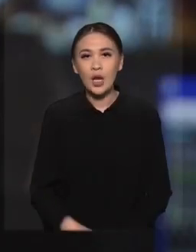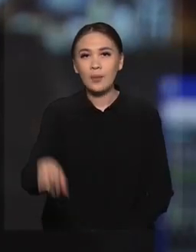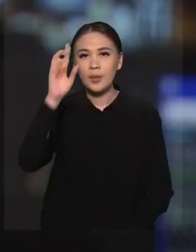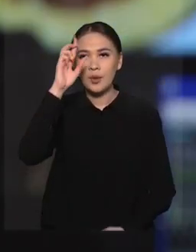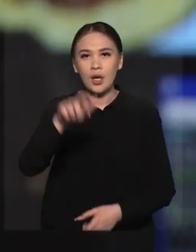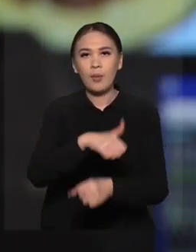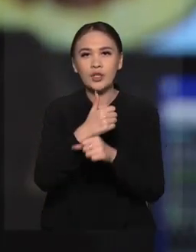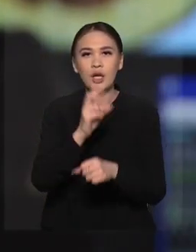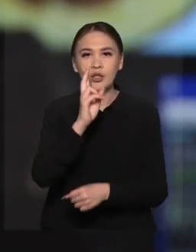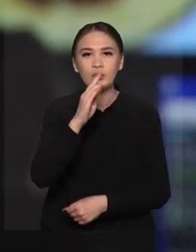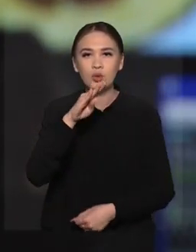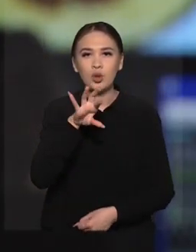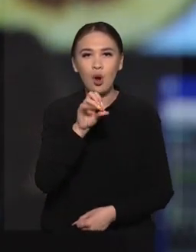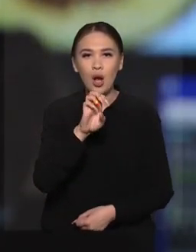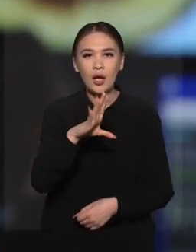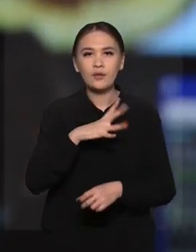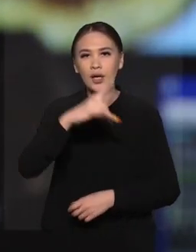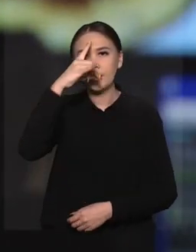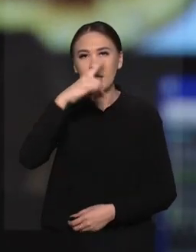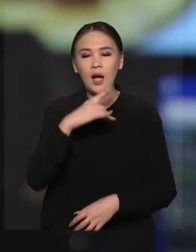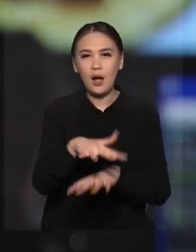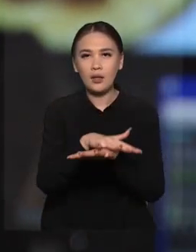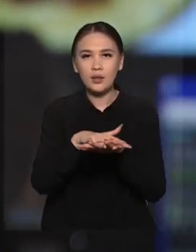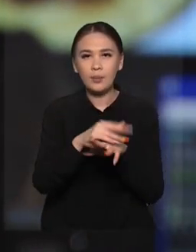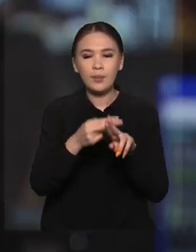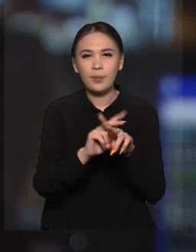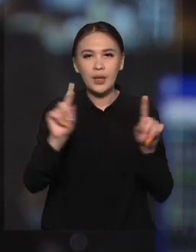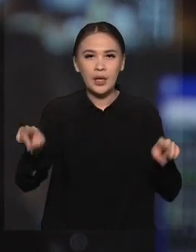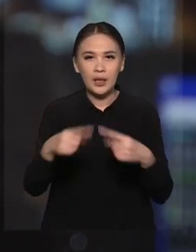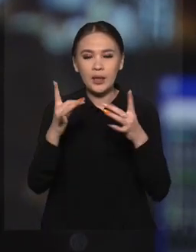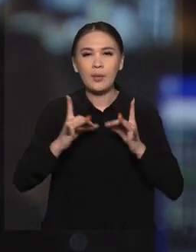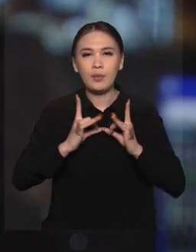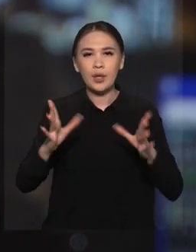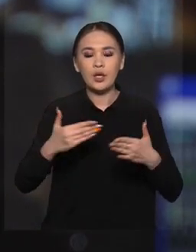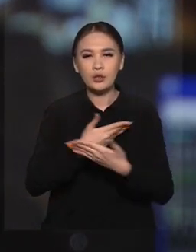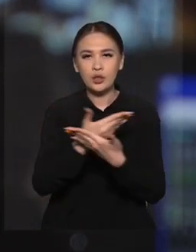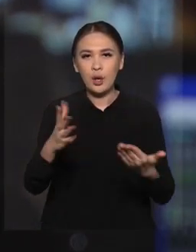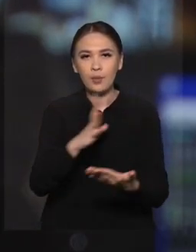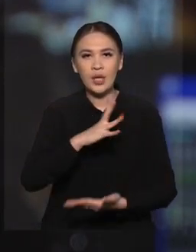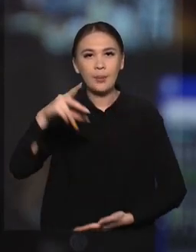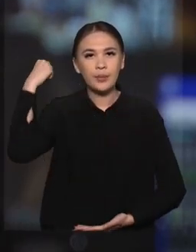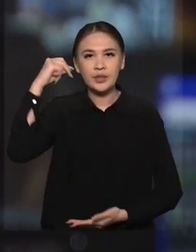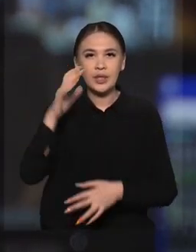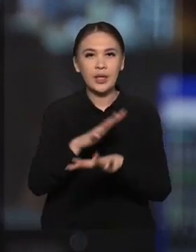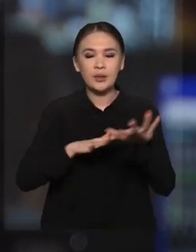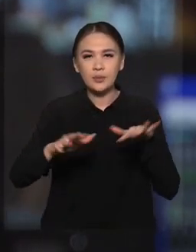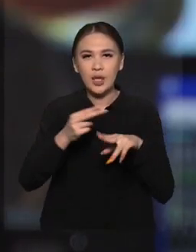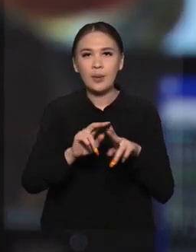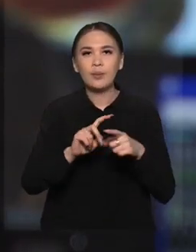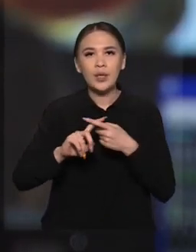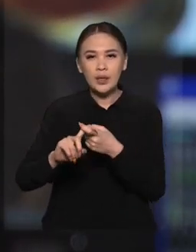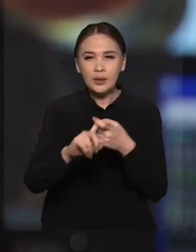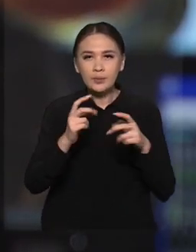Мемлекет башысы Қасым-Жомарт Тоқаев Қазақстан халқының бірлігі мерекесімен құттықтады. Президент еліміздің берік негізі